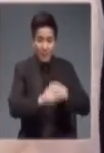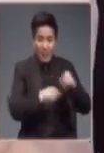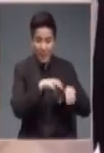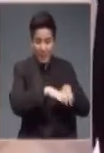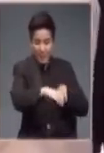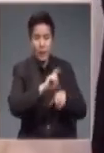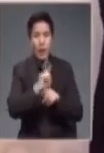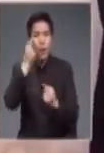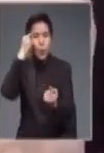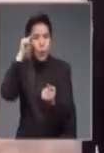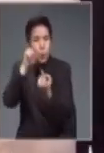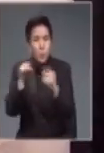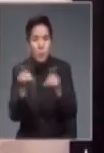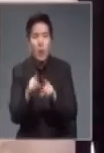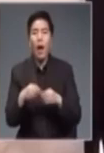ปดาห์สวัสดีครับ